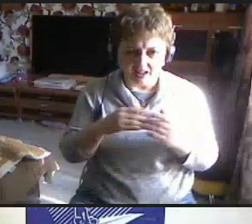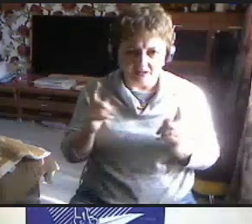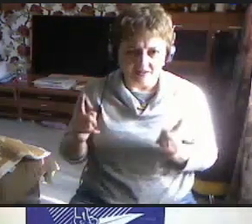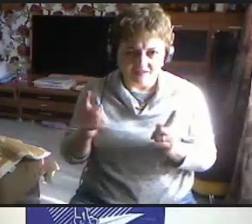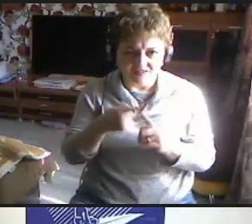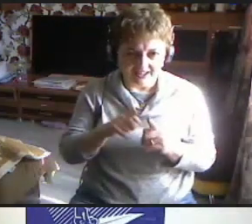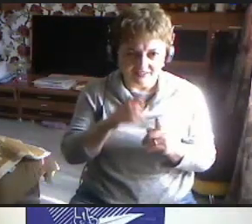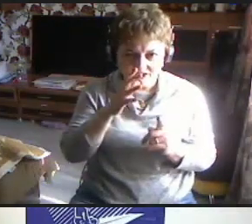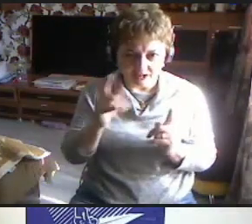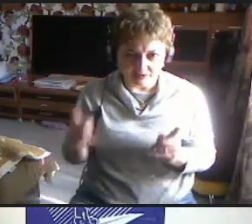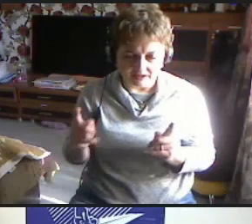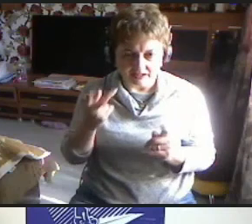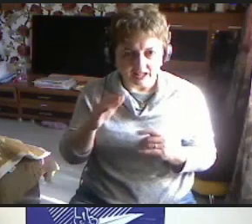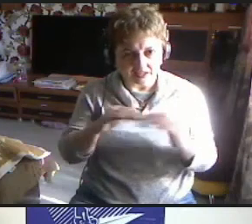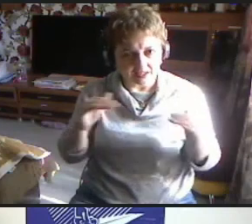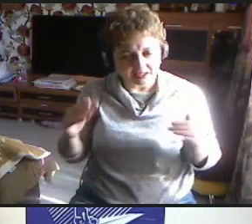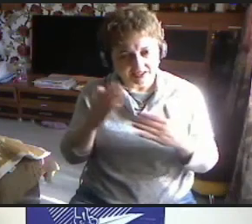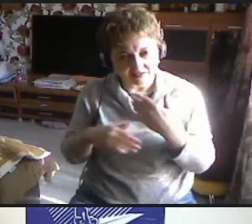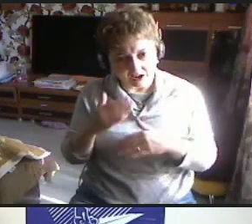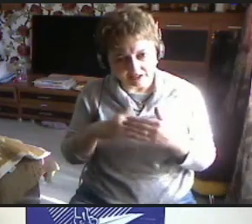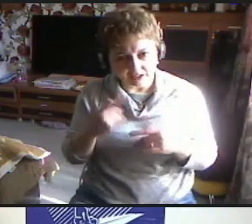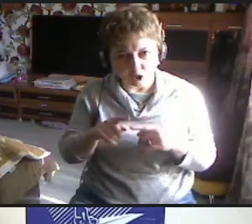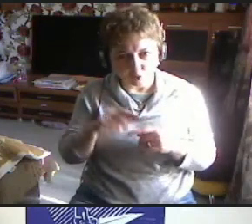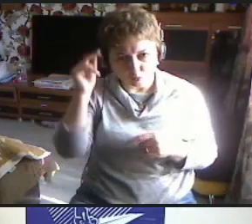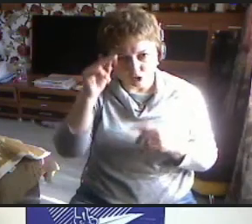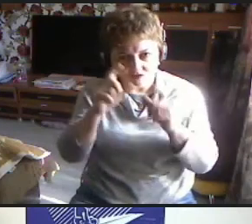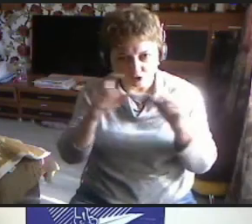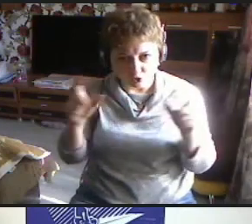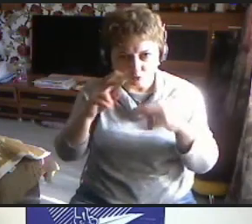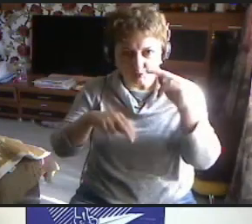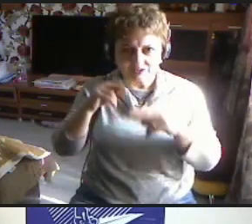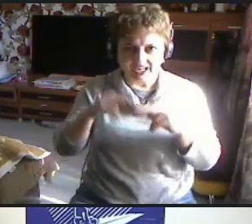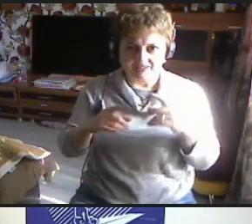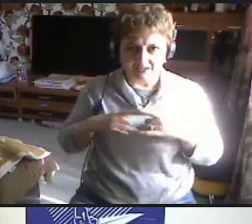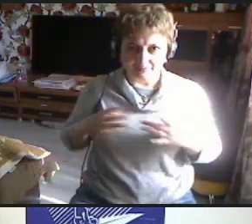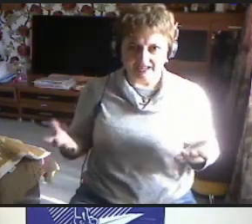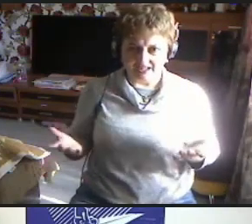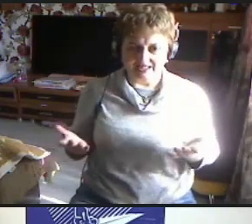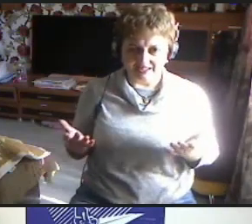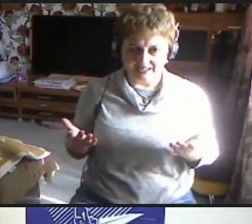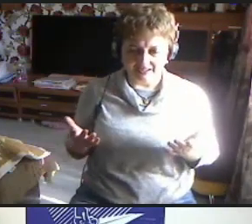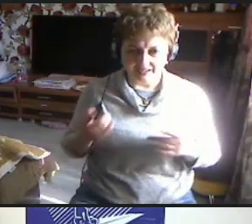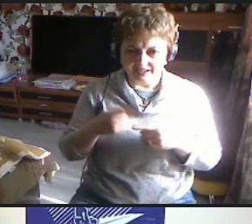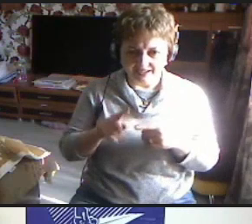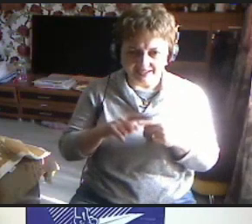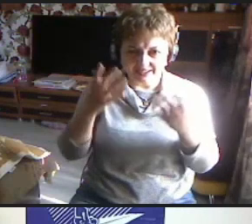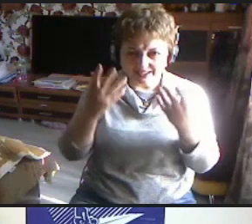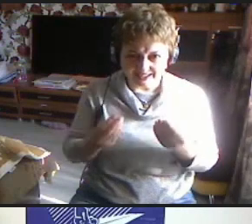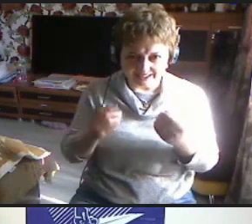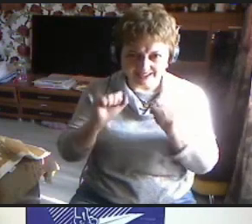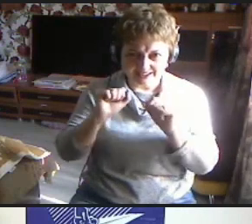для детей с инвалидностью, которые учатся в школе, устраивать праздники. Это день защиты прав, это